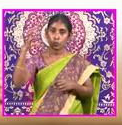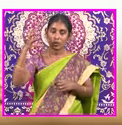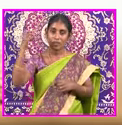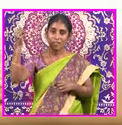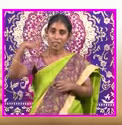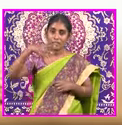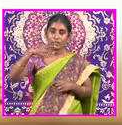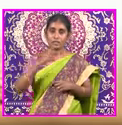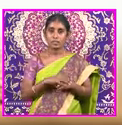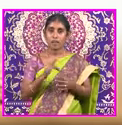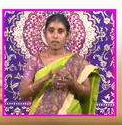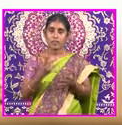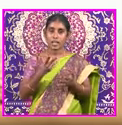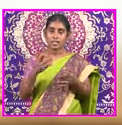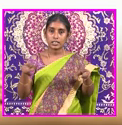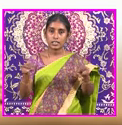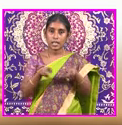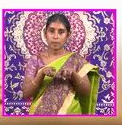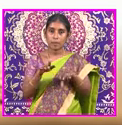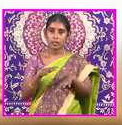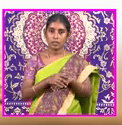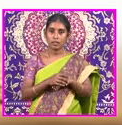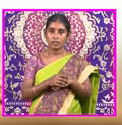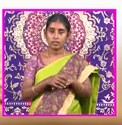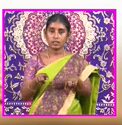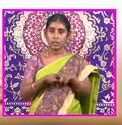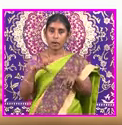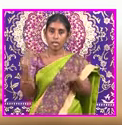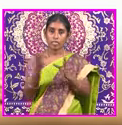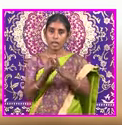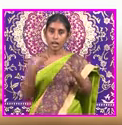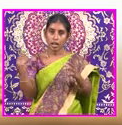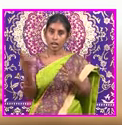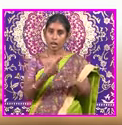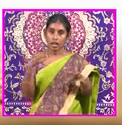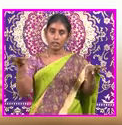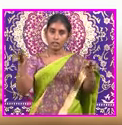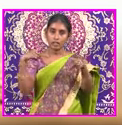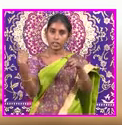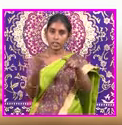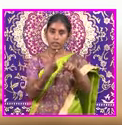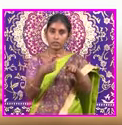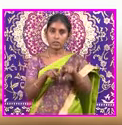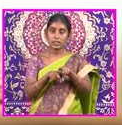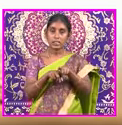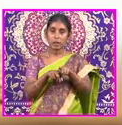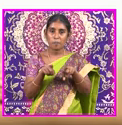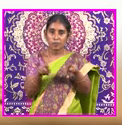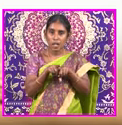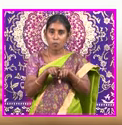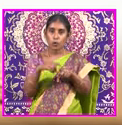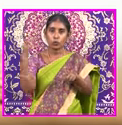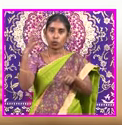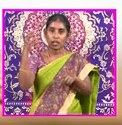மாறுபாட்டு கோடு, ஈக்குவல் ப்ரெஷர் எங்கெங்கெல்லாம் ரெக்கார்டுதோ அதெல்லாம் கட்டும். அடுத்தது ஐசோபார், சம அழுத்த கோடு,